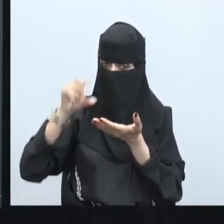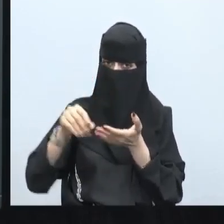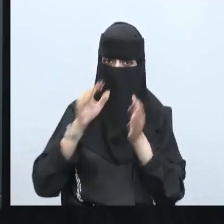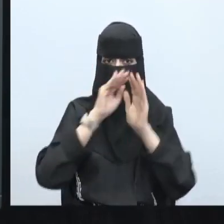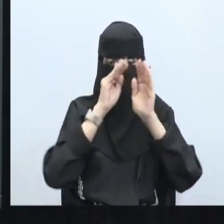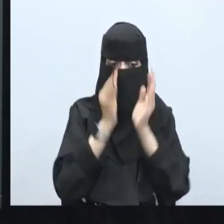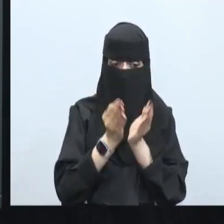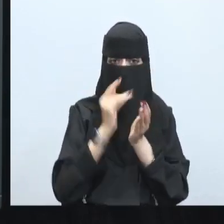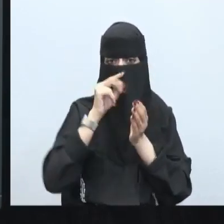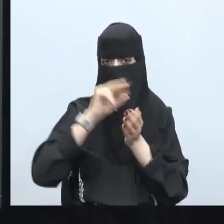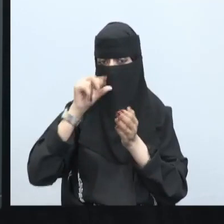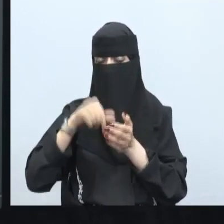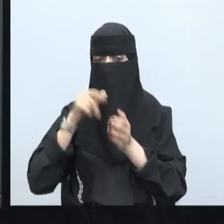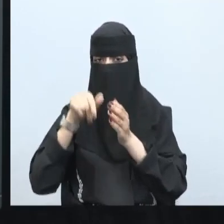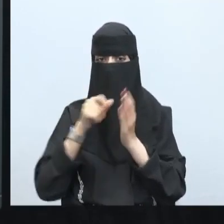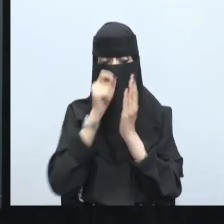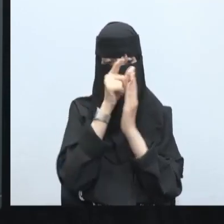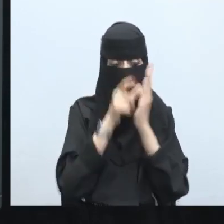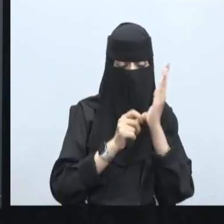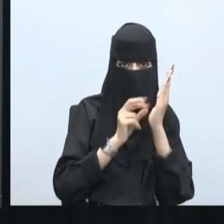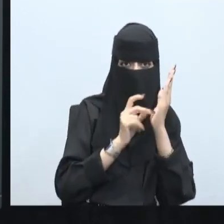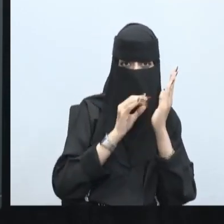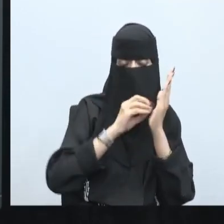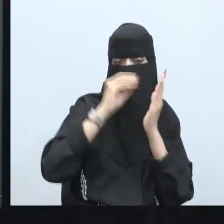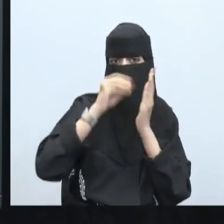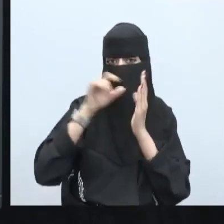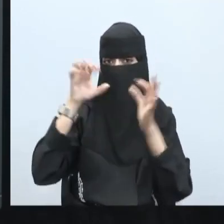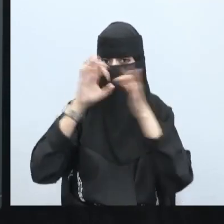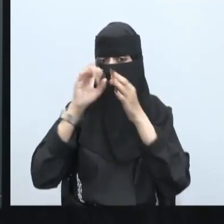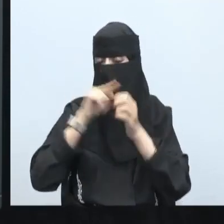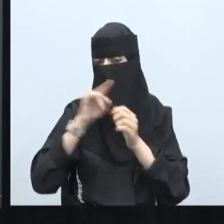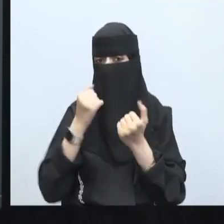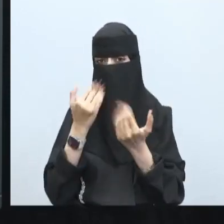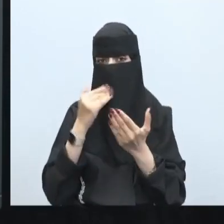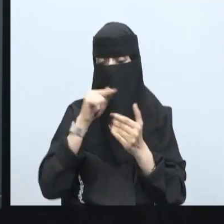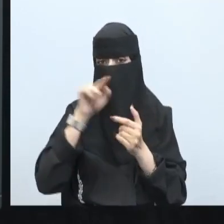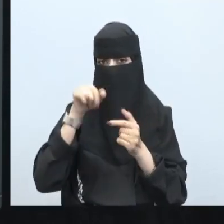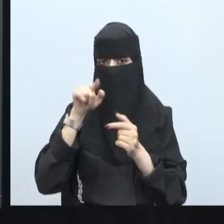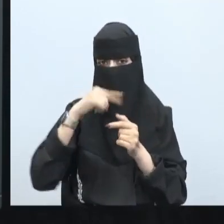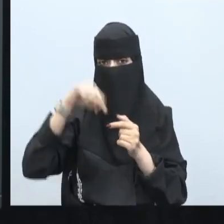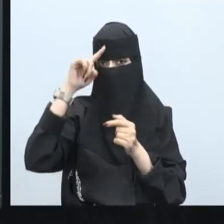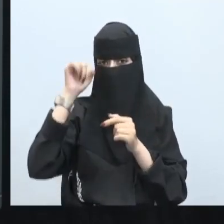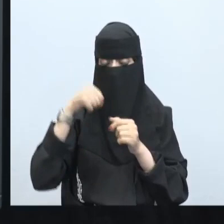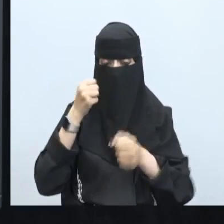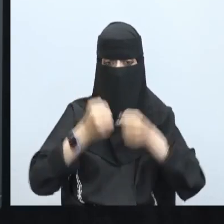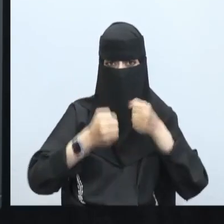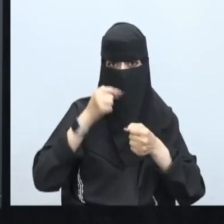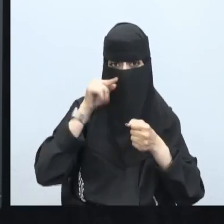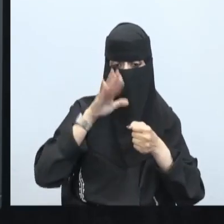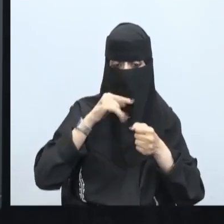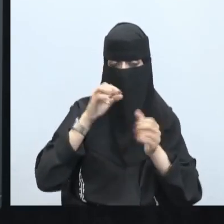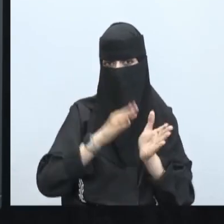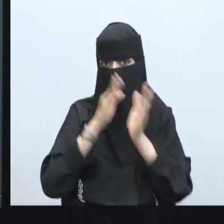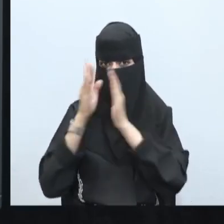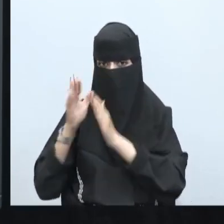بنفس الطريقه هنالك تطبيقات شركات نقل فيما يتعلق في البضائع لا تمتلك مثلا سيارات لنقل البضائع